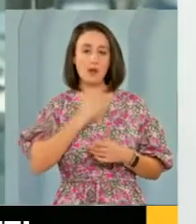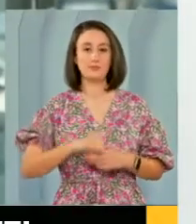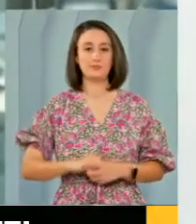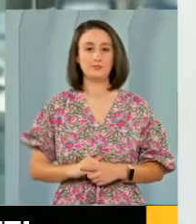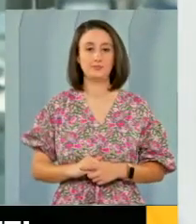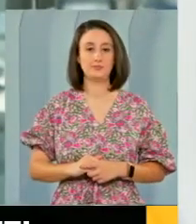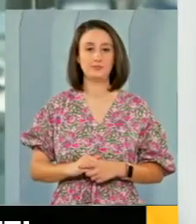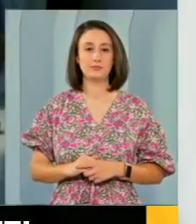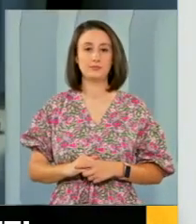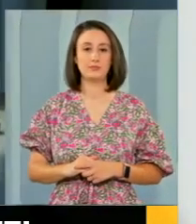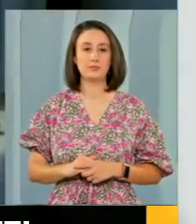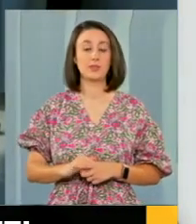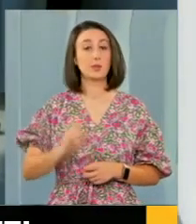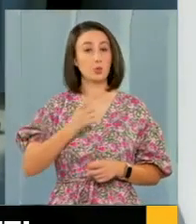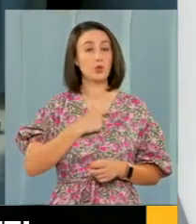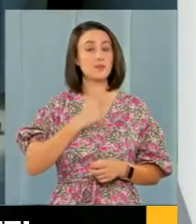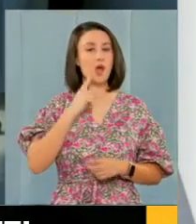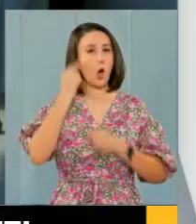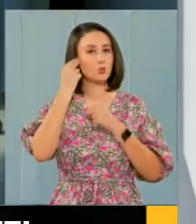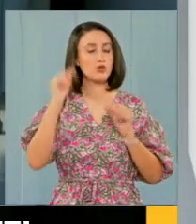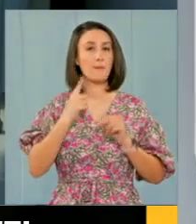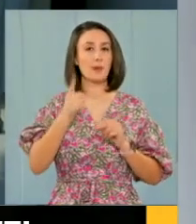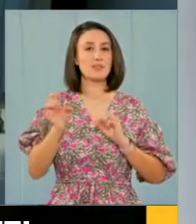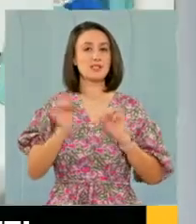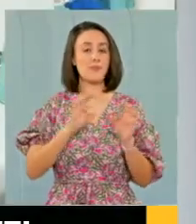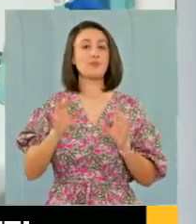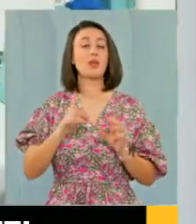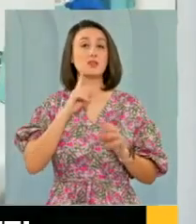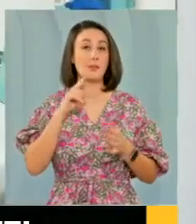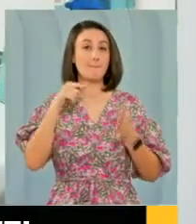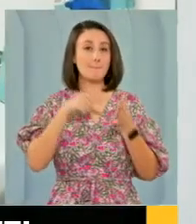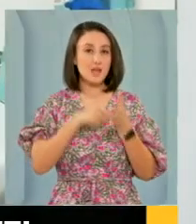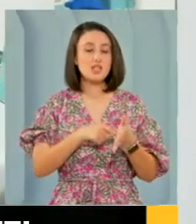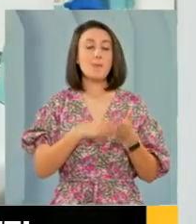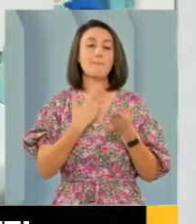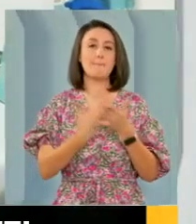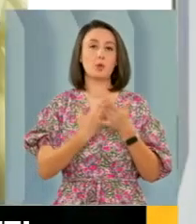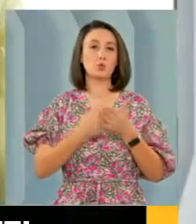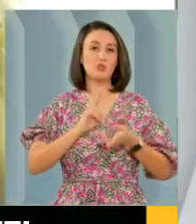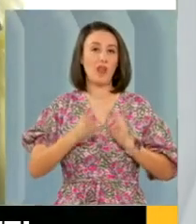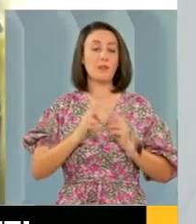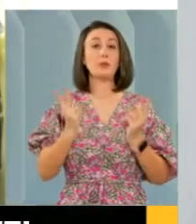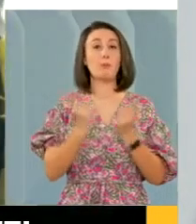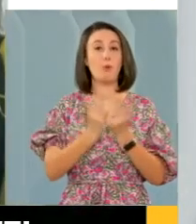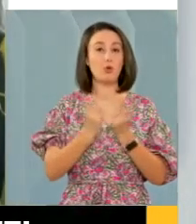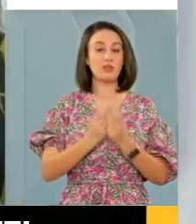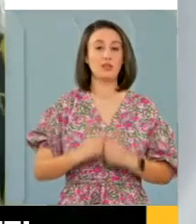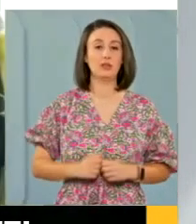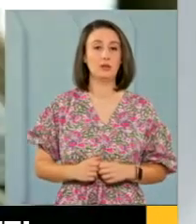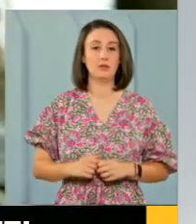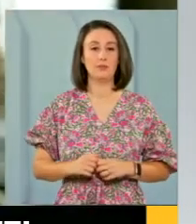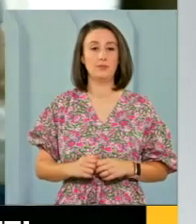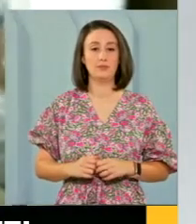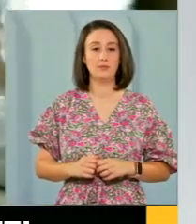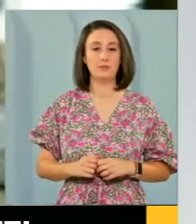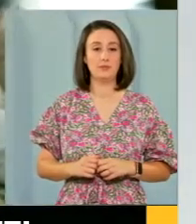diferența pentru că am putea fi avertizați de primele semne clinice și să ne prezentăm să beneficiem de un tratament corespunzător. Vă mai reamintesc apropo